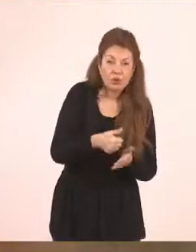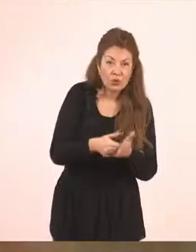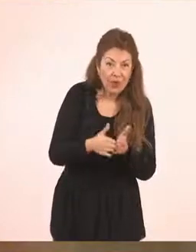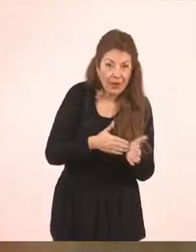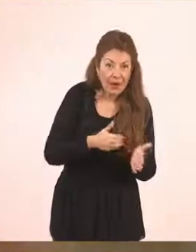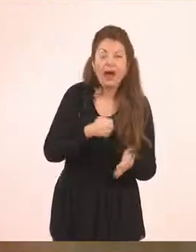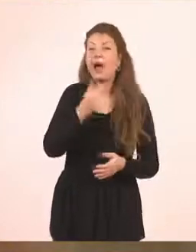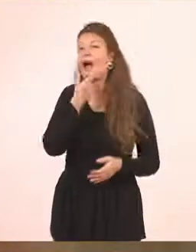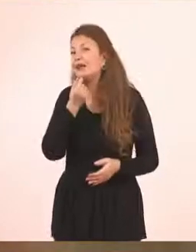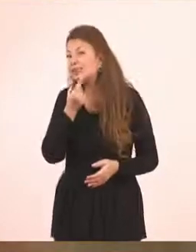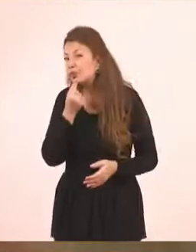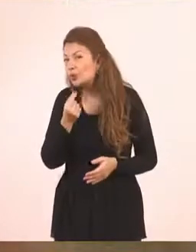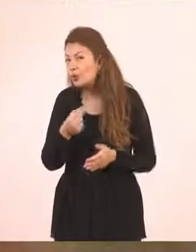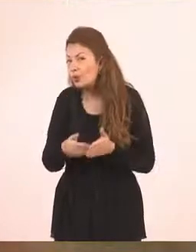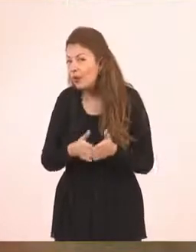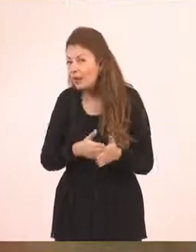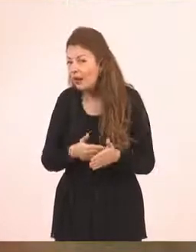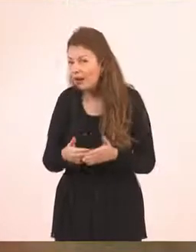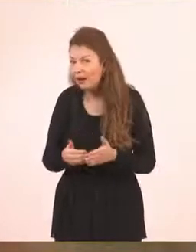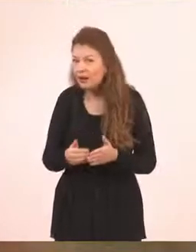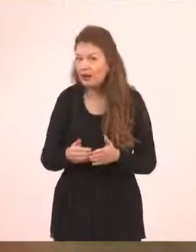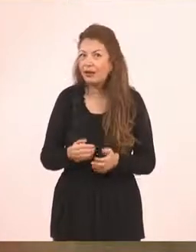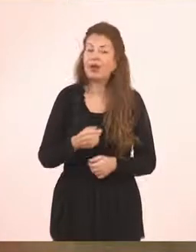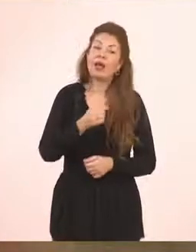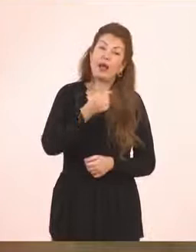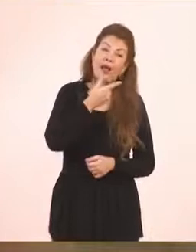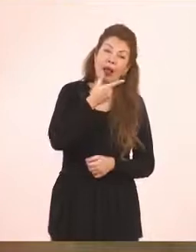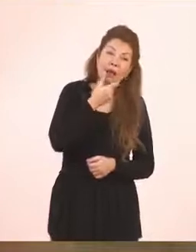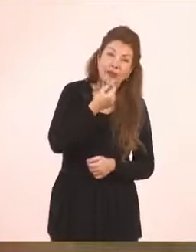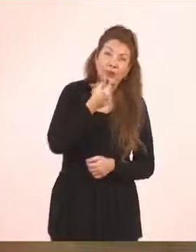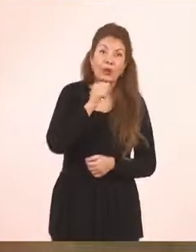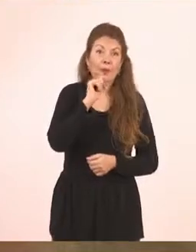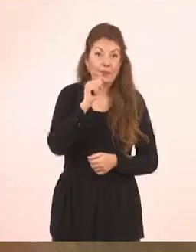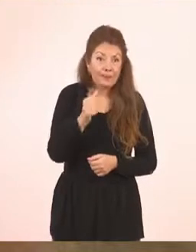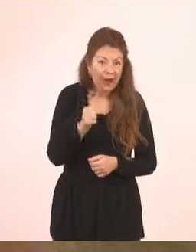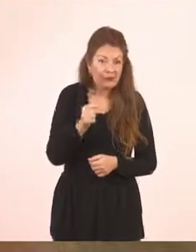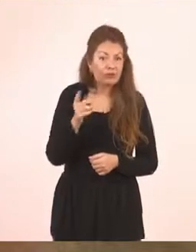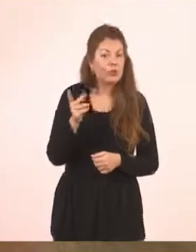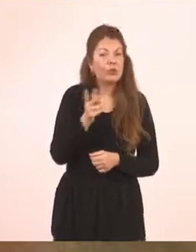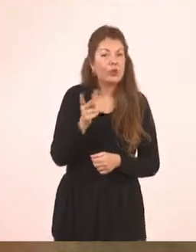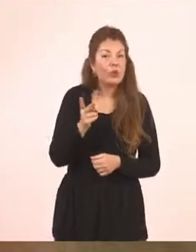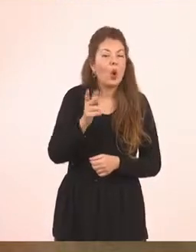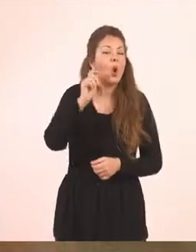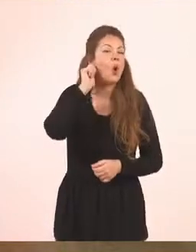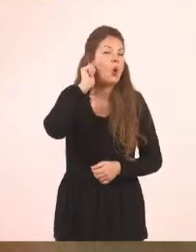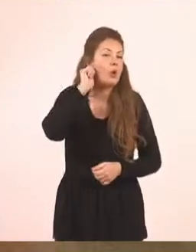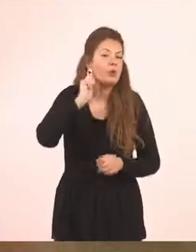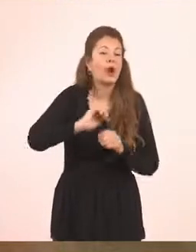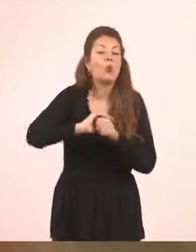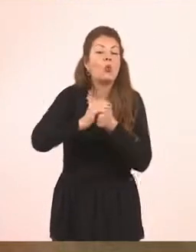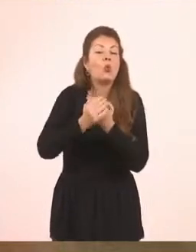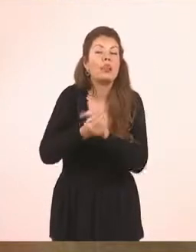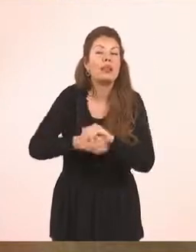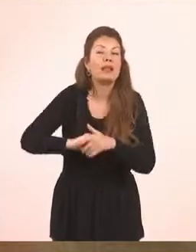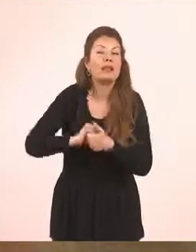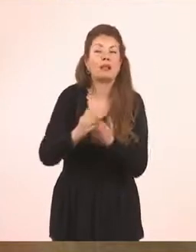και το άσπρο. Mm-hmm. Αυτά όμως δεν τα λέμε χρώματα. Είναι τα ουδέτερα. Τα